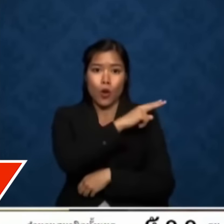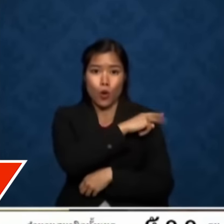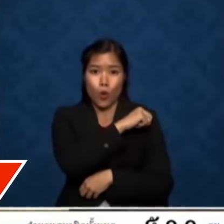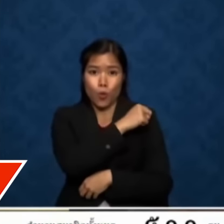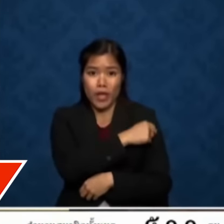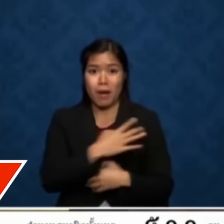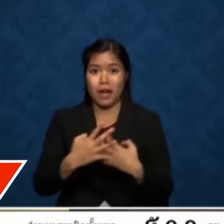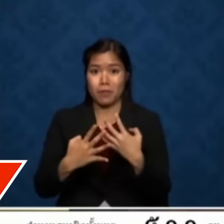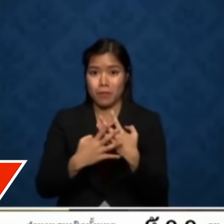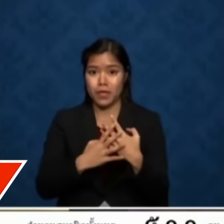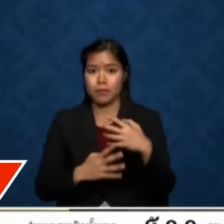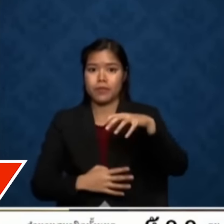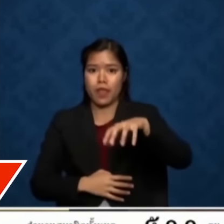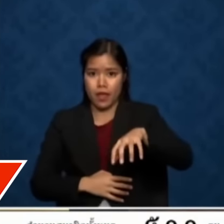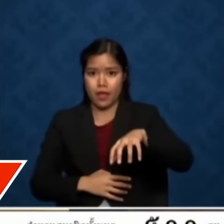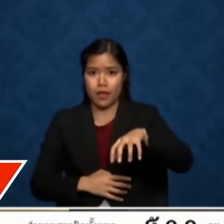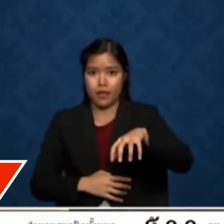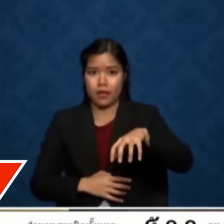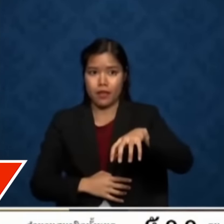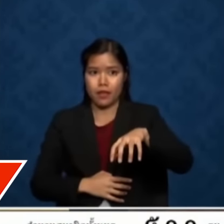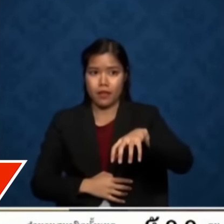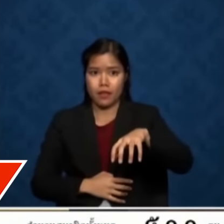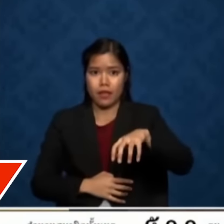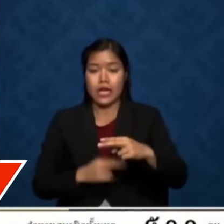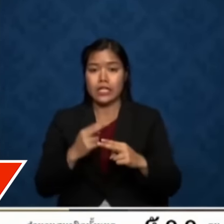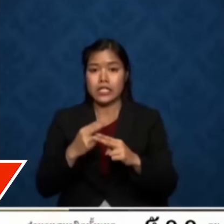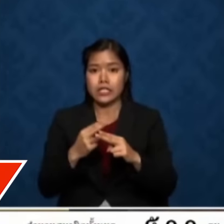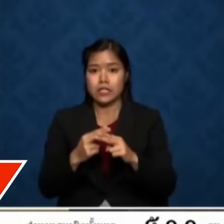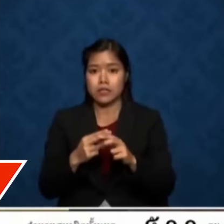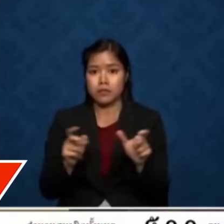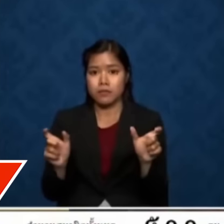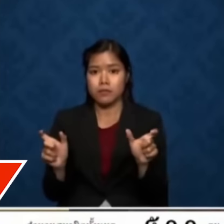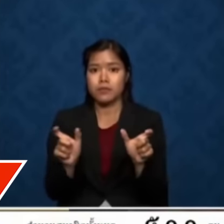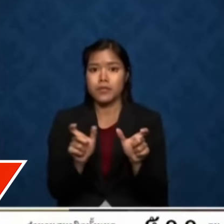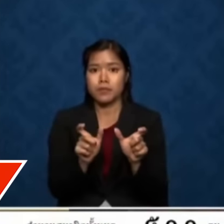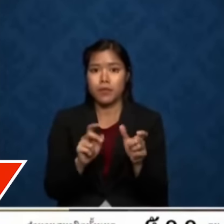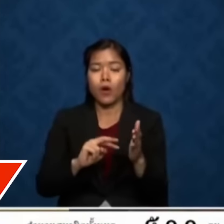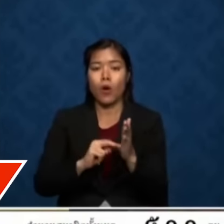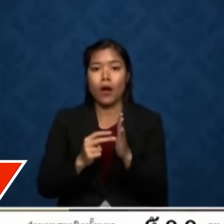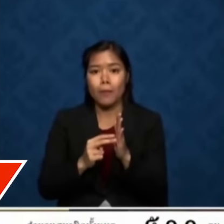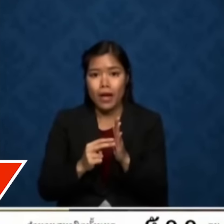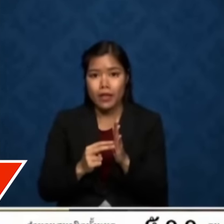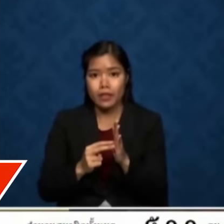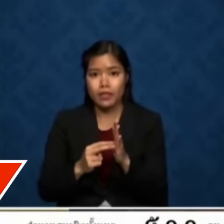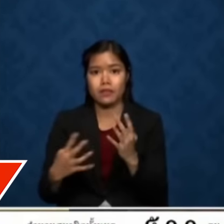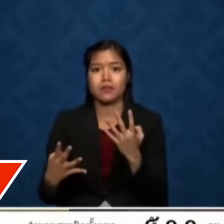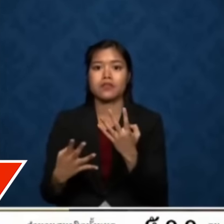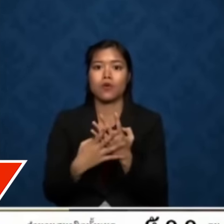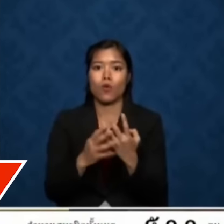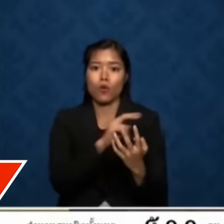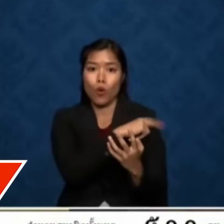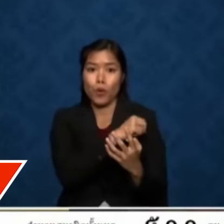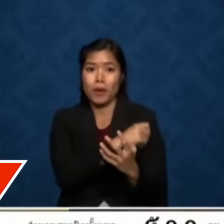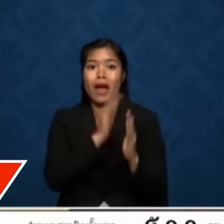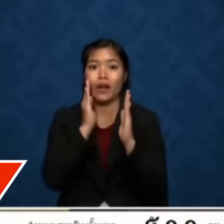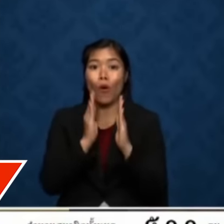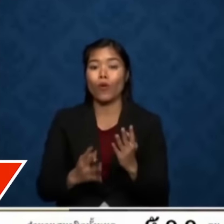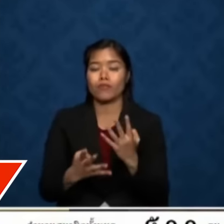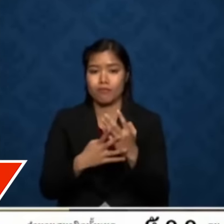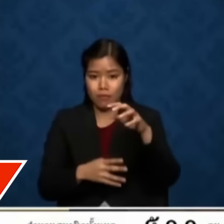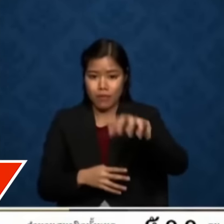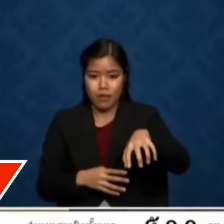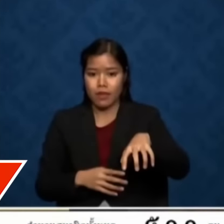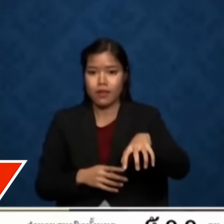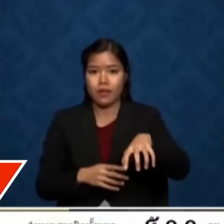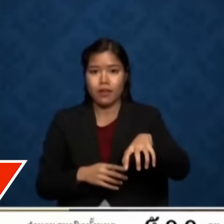ยคือทัณฑสถานเพราะว่าชื่อของโรงพยาบาลราชทัณฑ์ชื่อเต็มๆคือทัณฑสถานโรงพยาบาลราชทัณฑ์ตรงนี้ไม่ได้มีข้อโต้แย้งอะไรผมไม่ได้ปรายในเรื่องนี้นะ